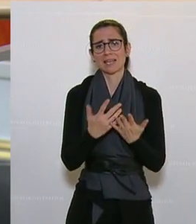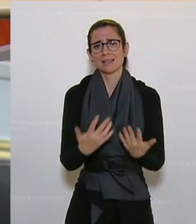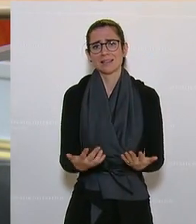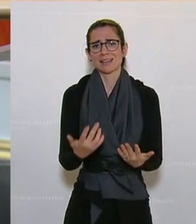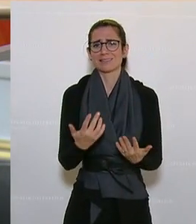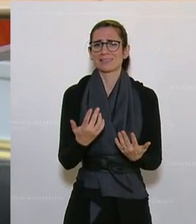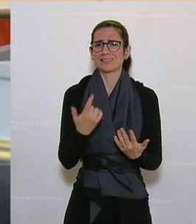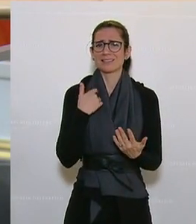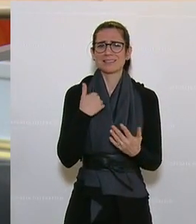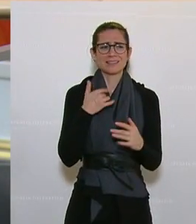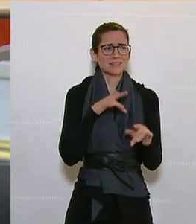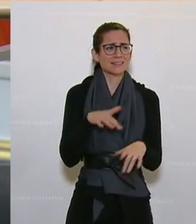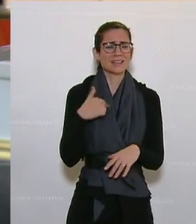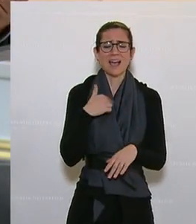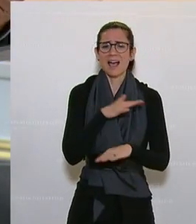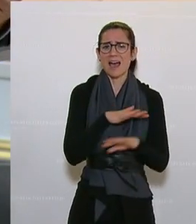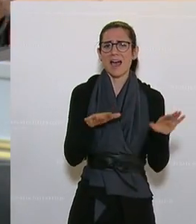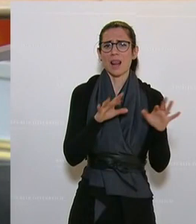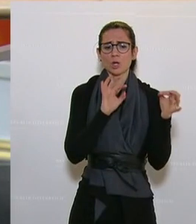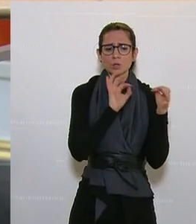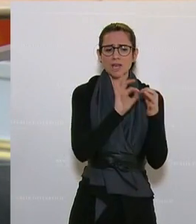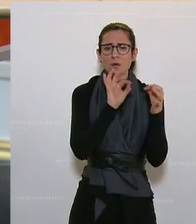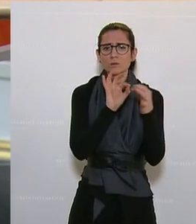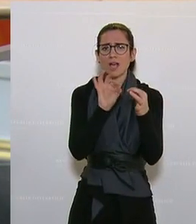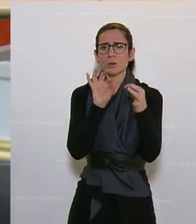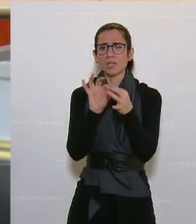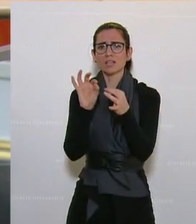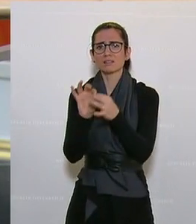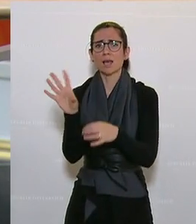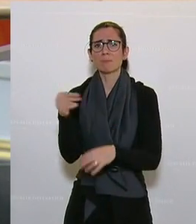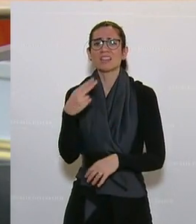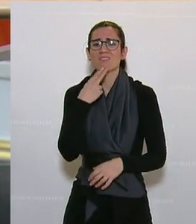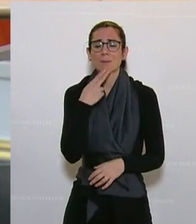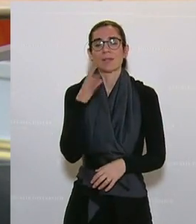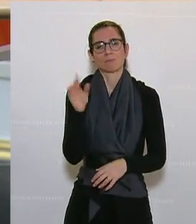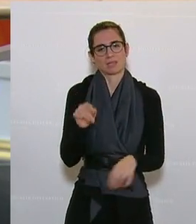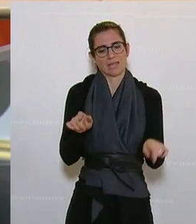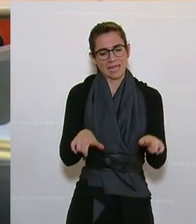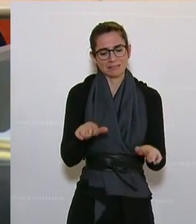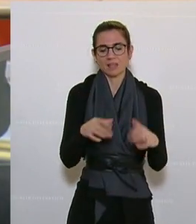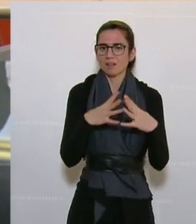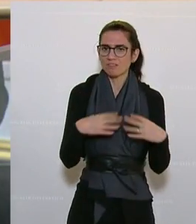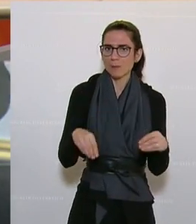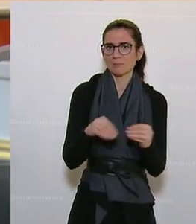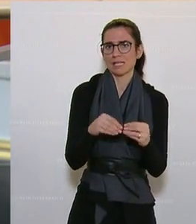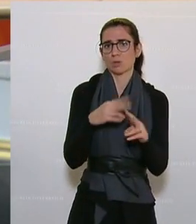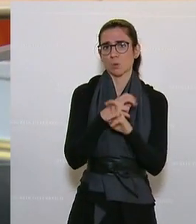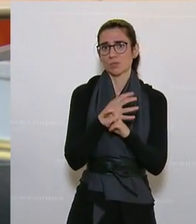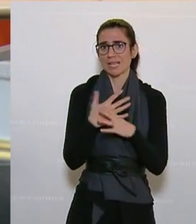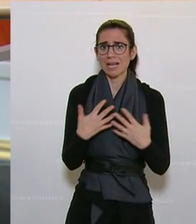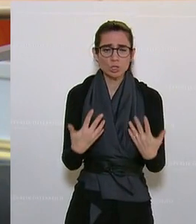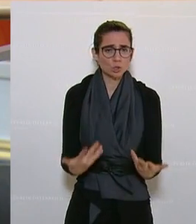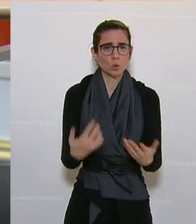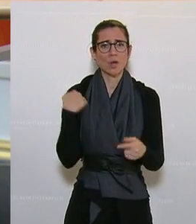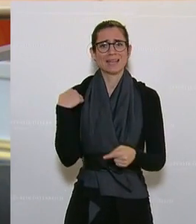die allermeisten am allerhäufigsten Kontakt mit ihren älteren Verwandten haben. Das ist einfach so. Ja? So leben wir hier in Österreich. Das ist